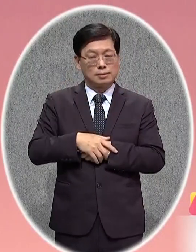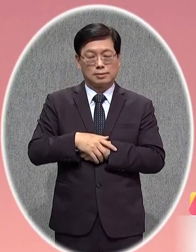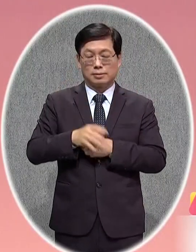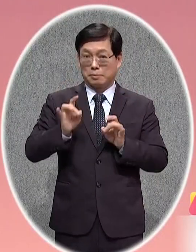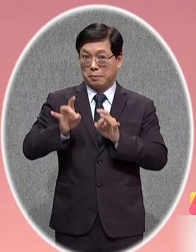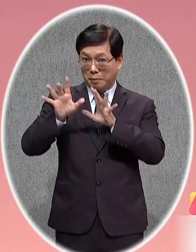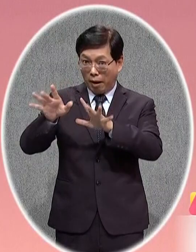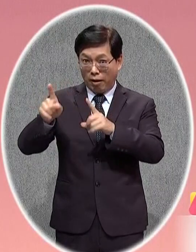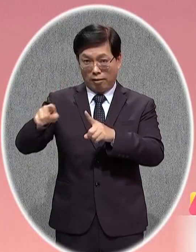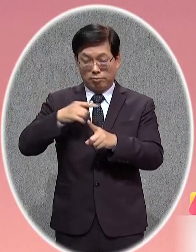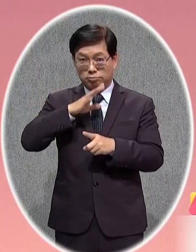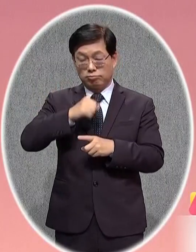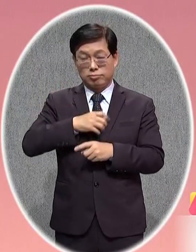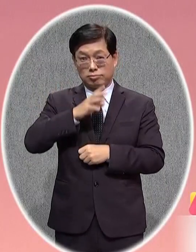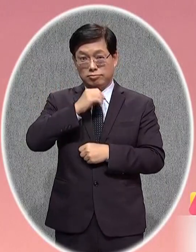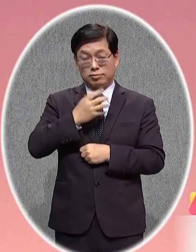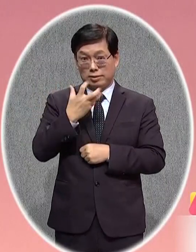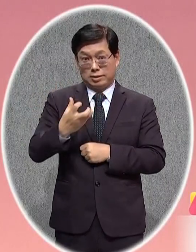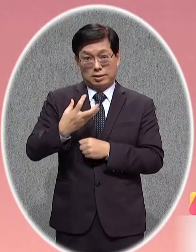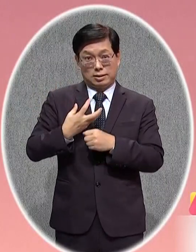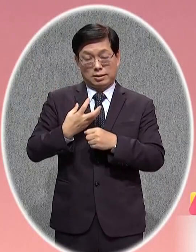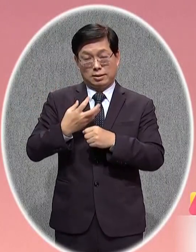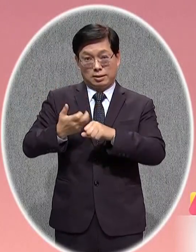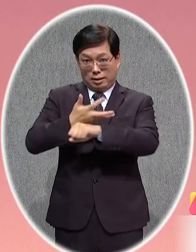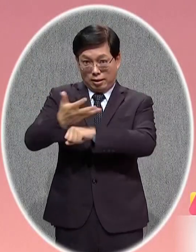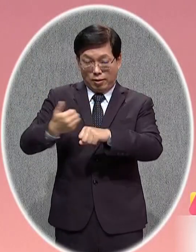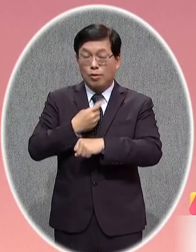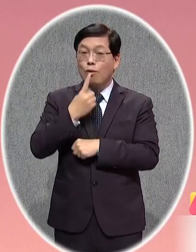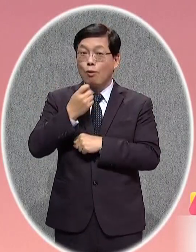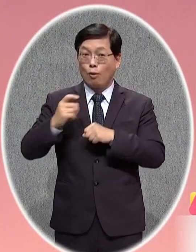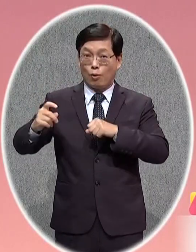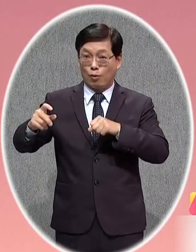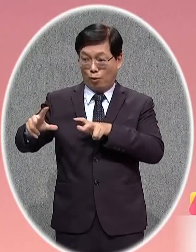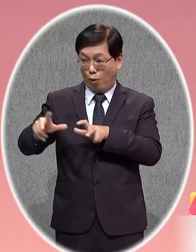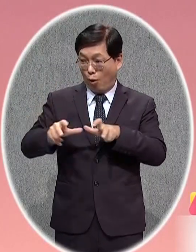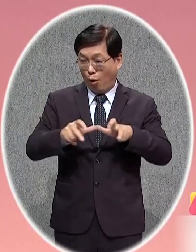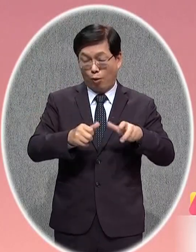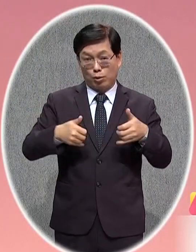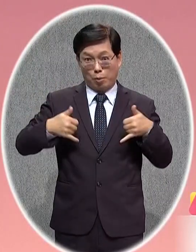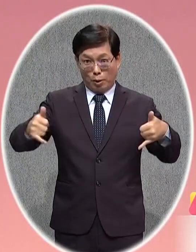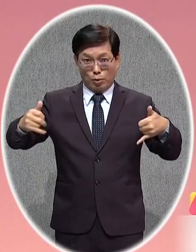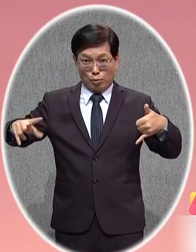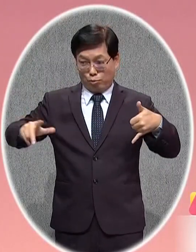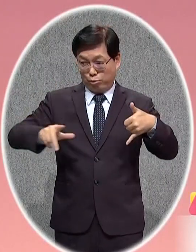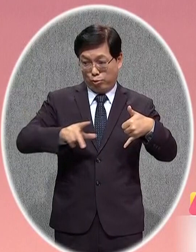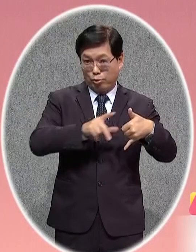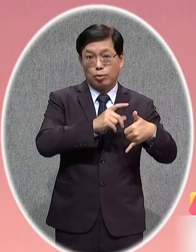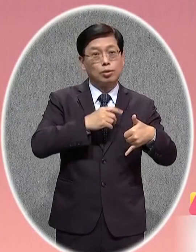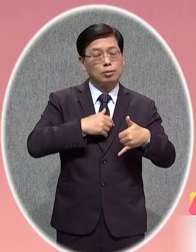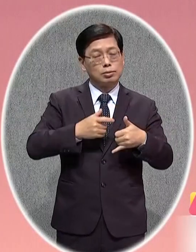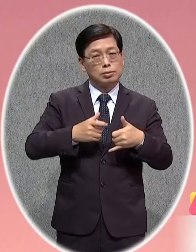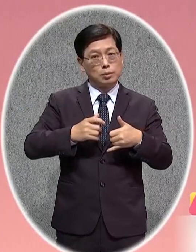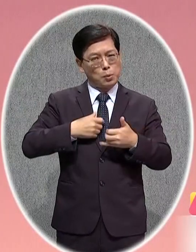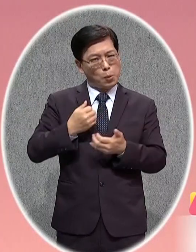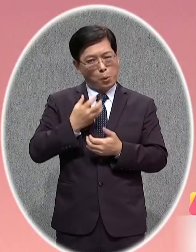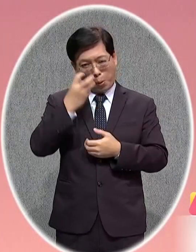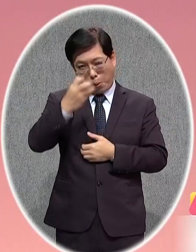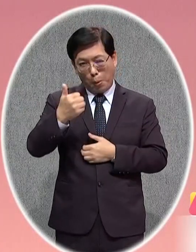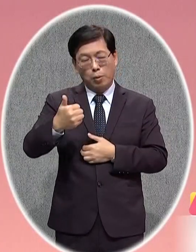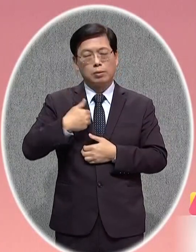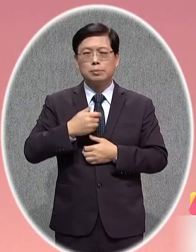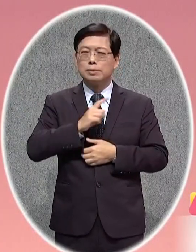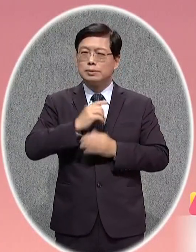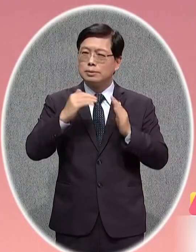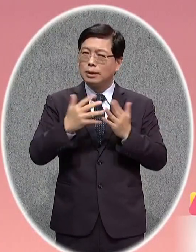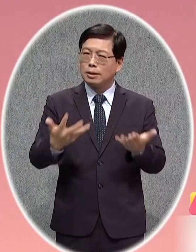澳洲圣诞岛的红蟹在过马路，我们赞叹，但是回来想一想，我们自己家的毛